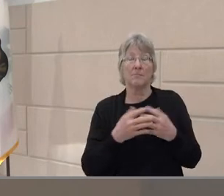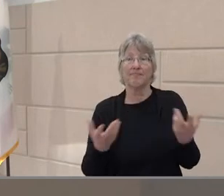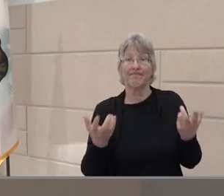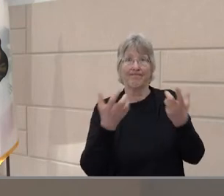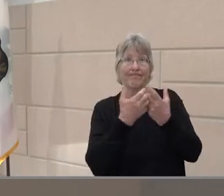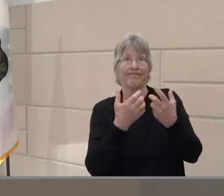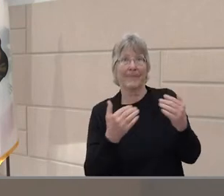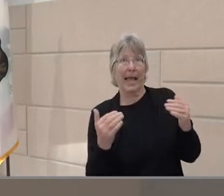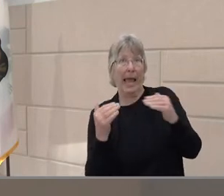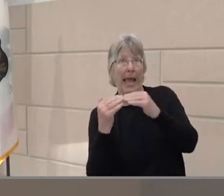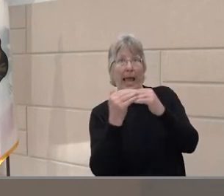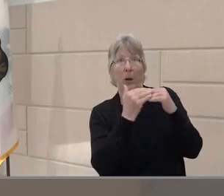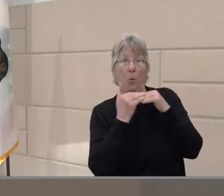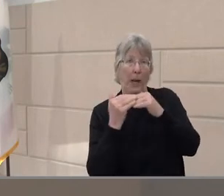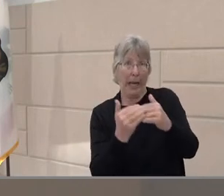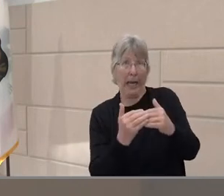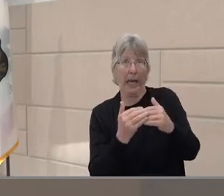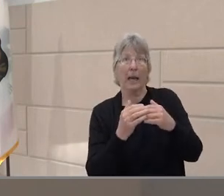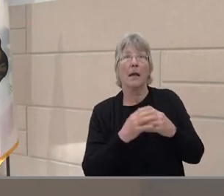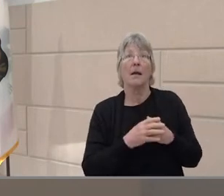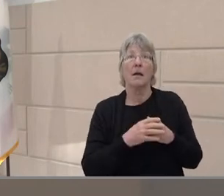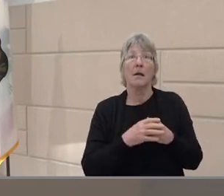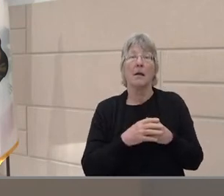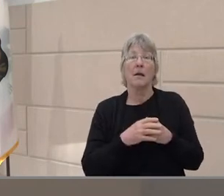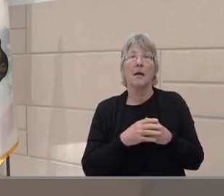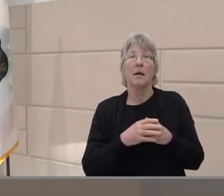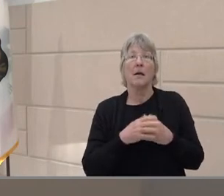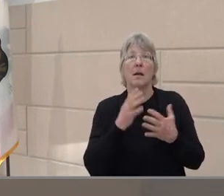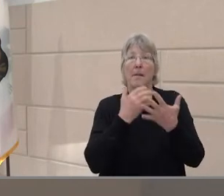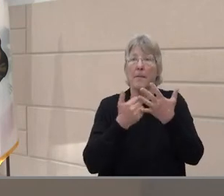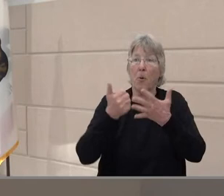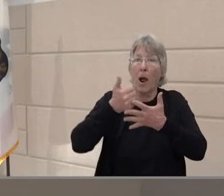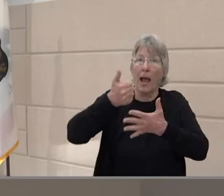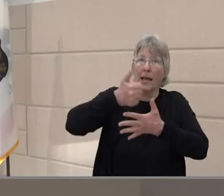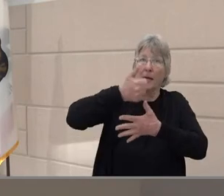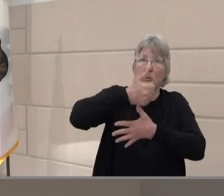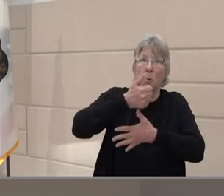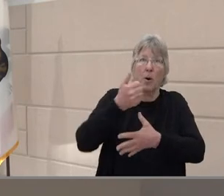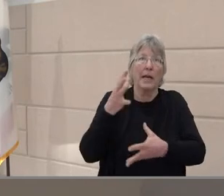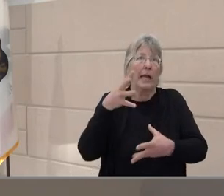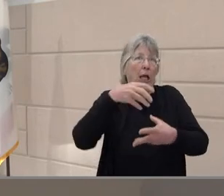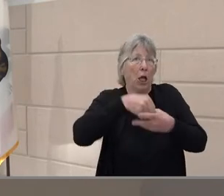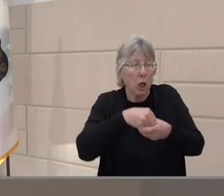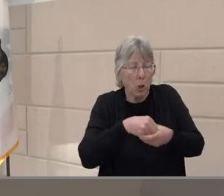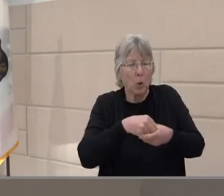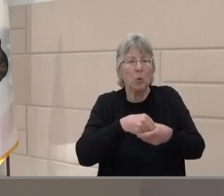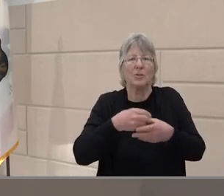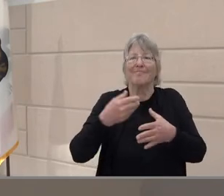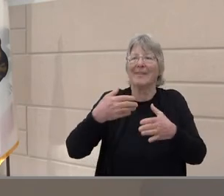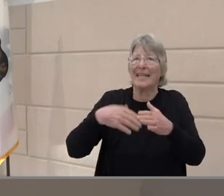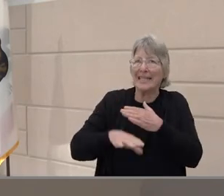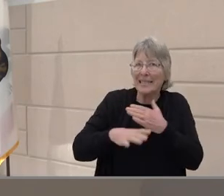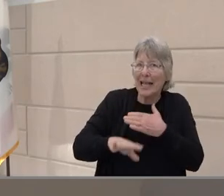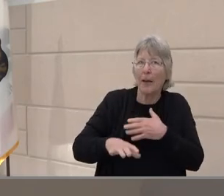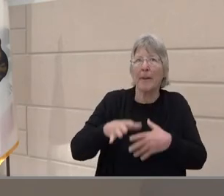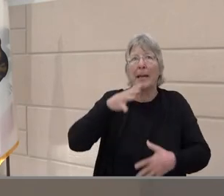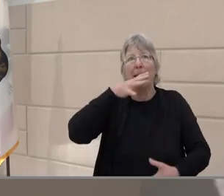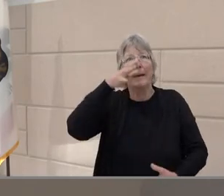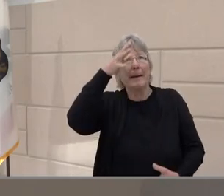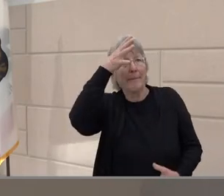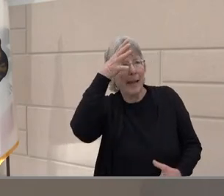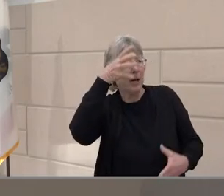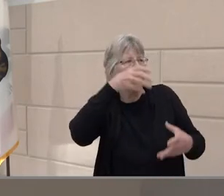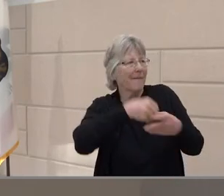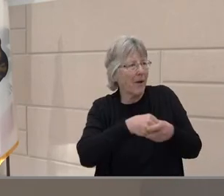ធានដូច្នេះគឺថាវាក៏តកតងដែរទៅលើច្បាប់តកតងសមធម៌ដែលយើងរាប់បញ្ចូ